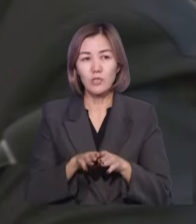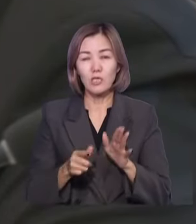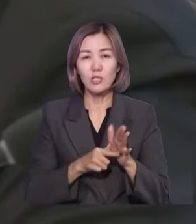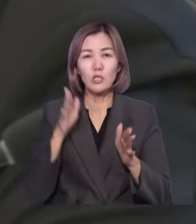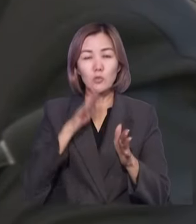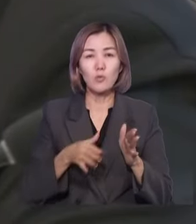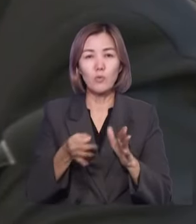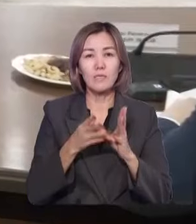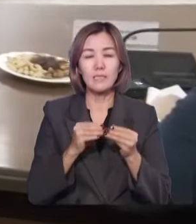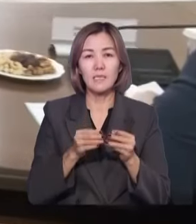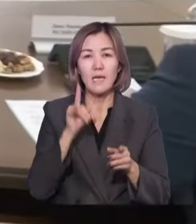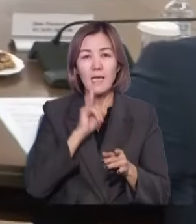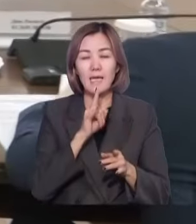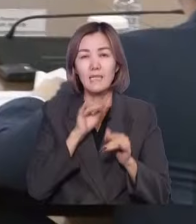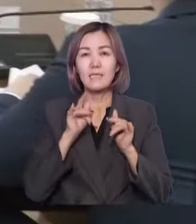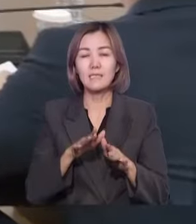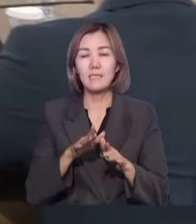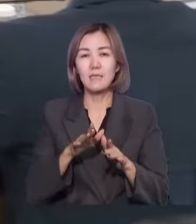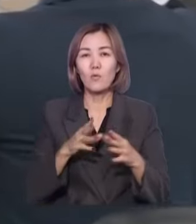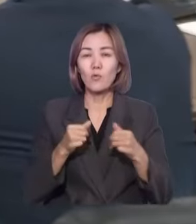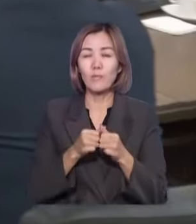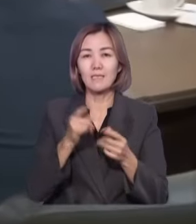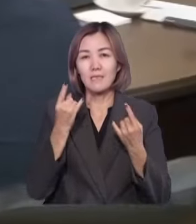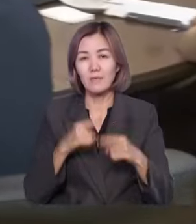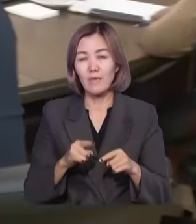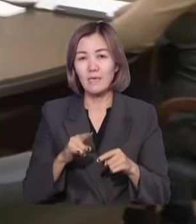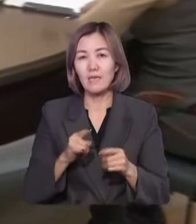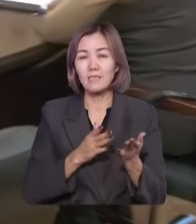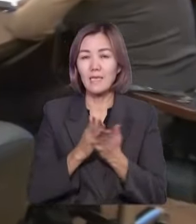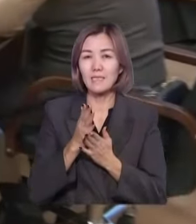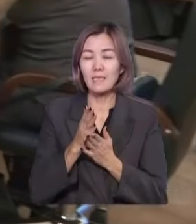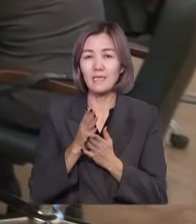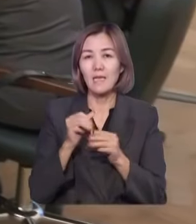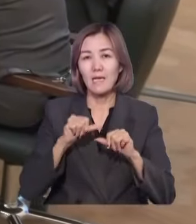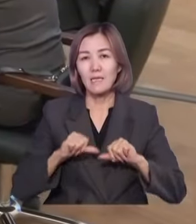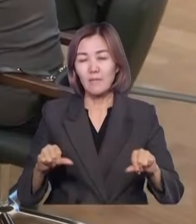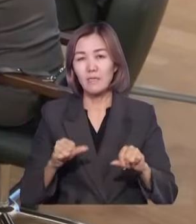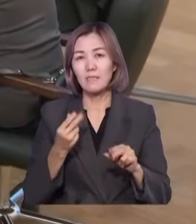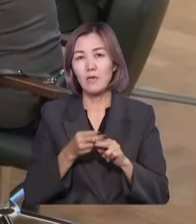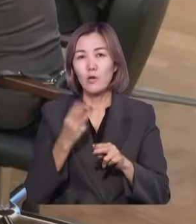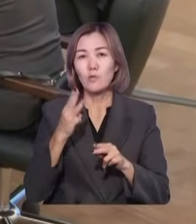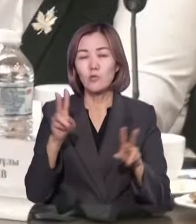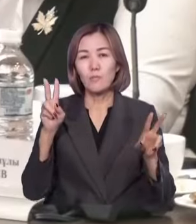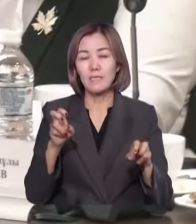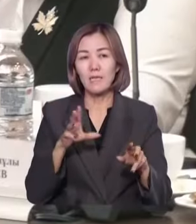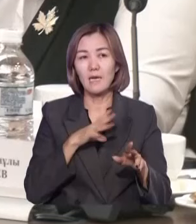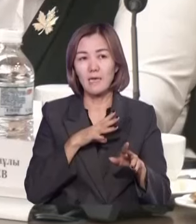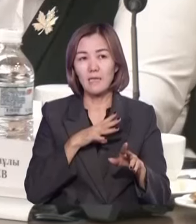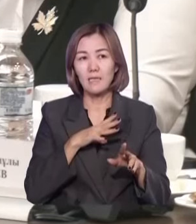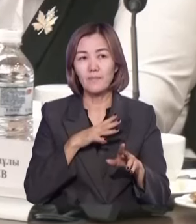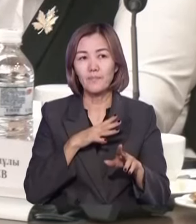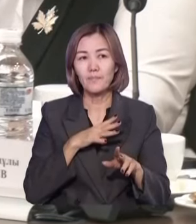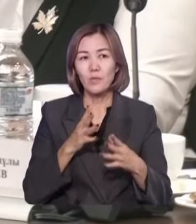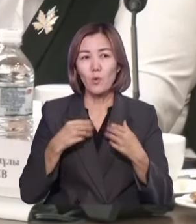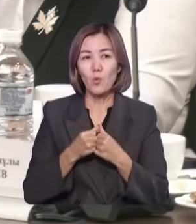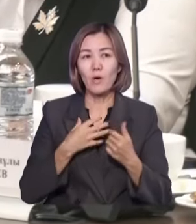облысы әкімі жанындағы әйелдер істері және отбасылық демографиялық саясат жөніндегі комиссия бұл жолы үш мәселе қарады. Алғашқысы